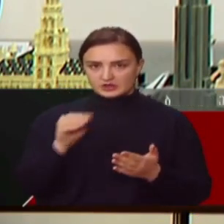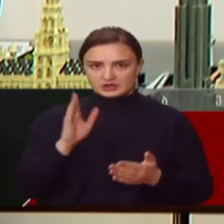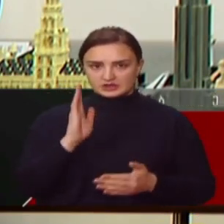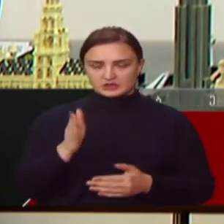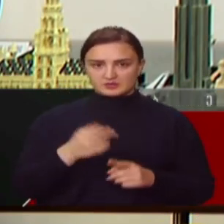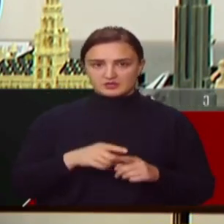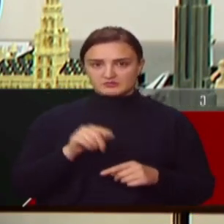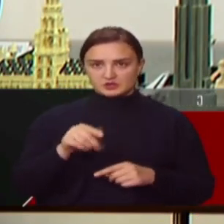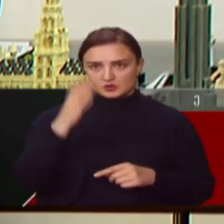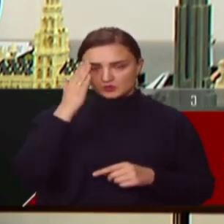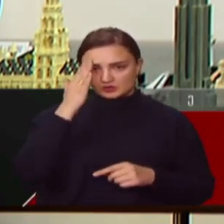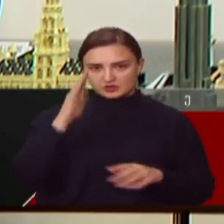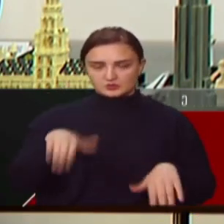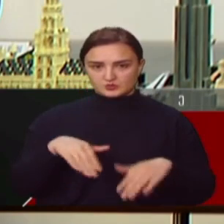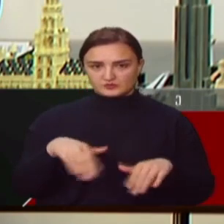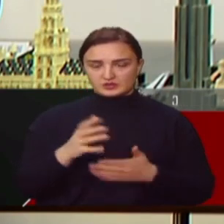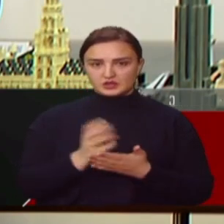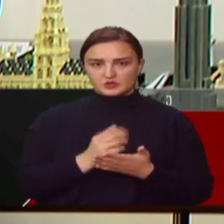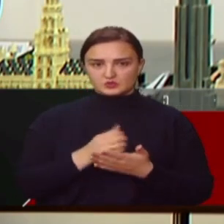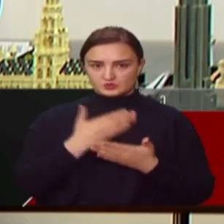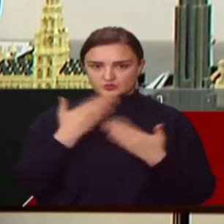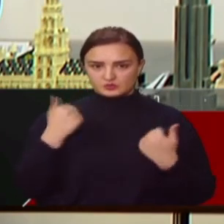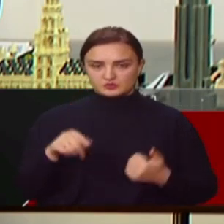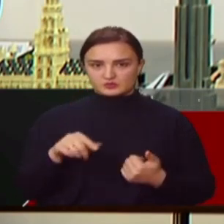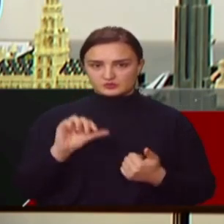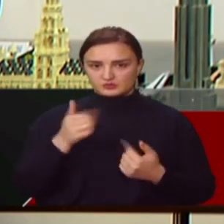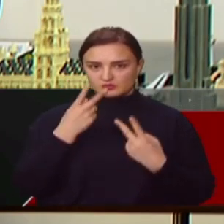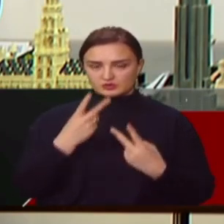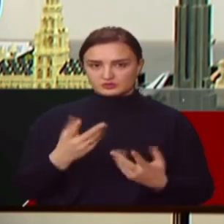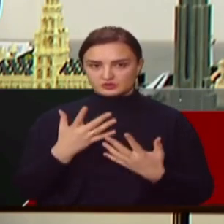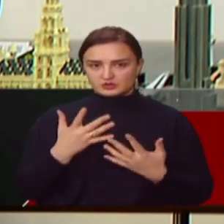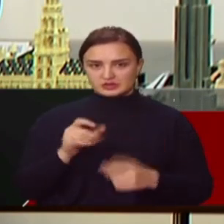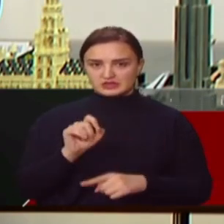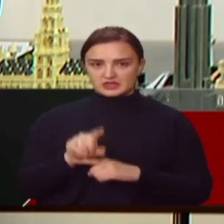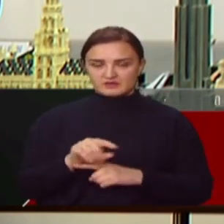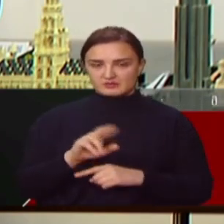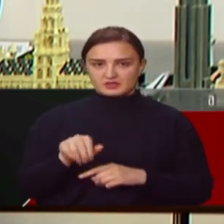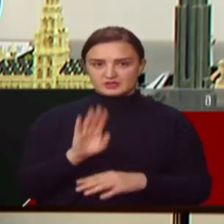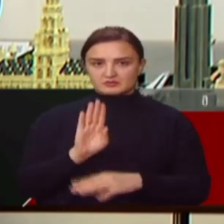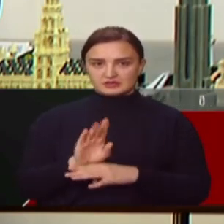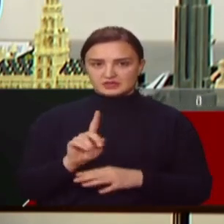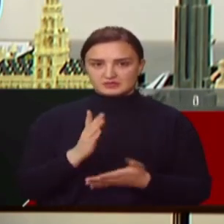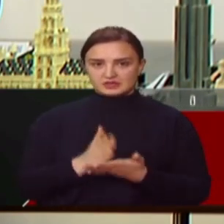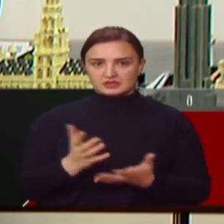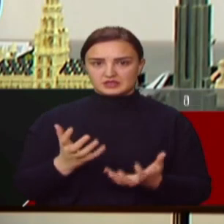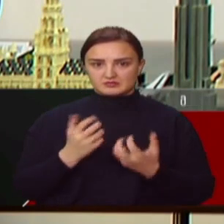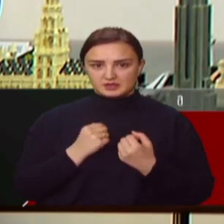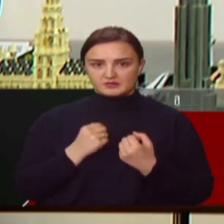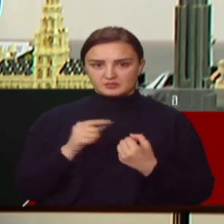მაგრამ ამისი არც უნარი გააჩნიათ, არც რესურსი და როგორც ჩანს დავალება და ბრძანება რაც აქვთ მიღებული,